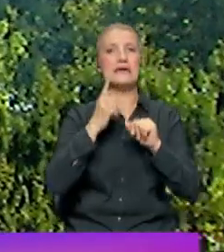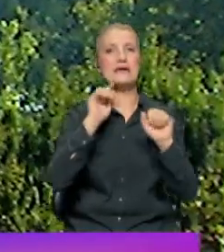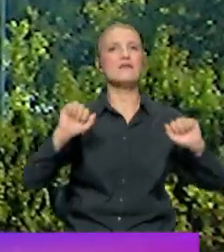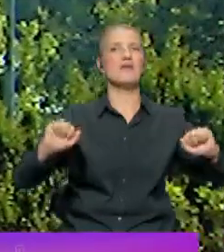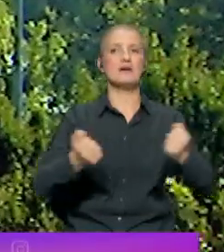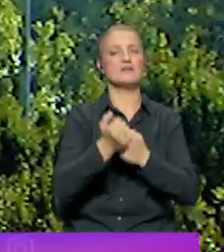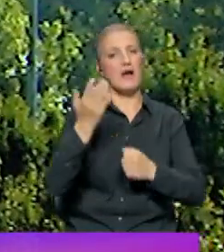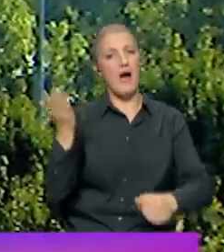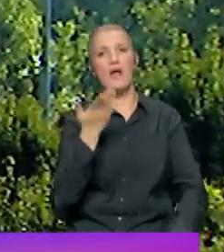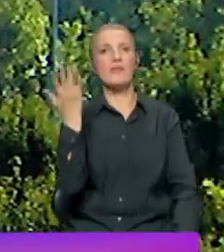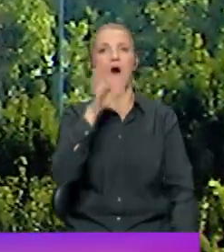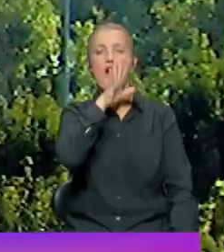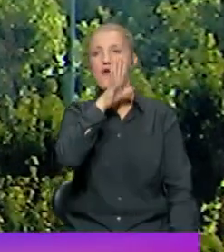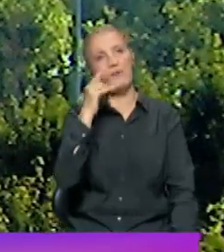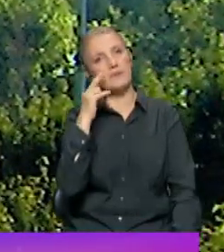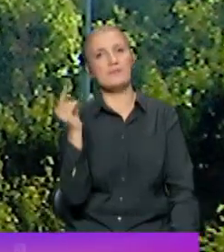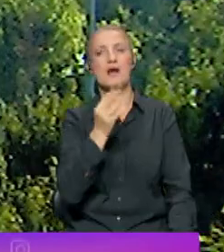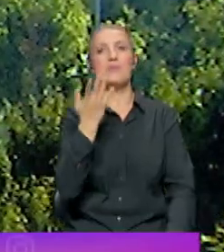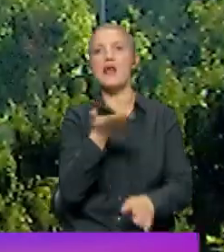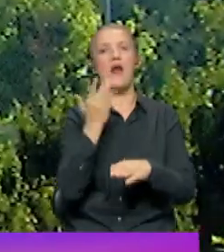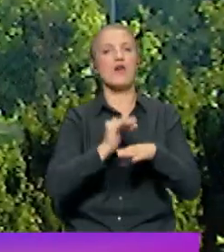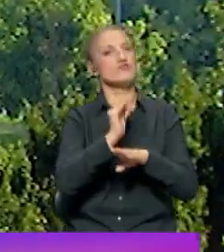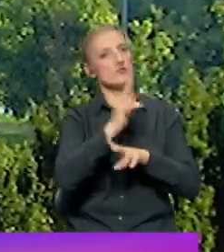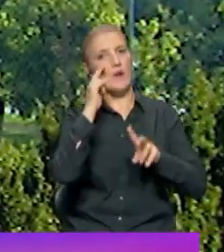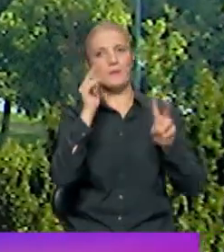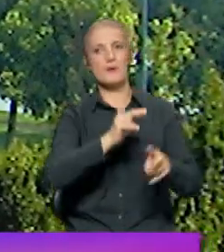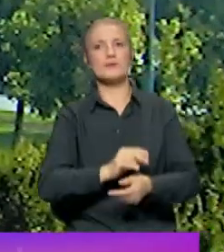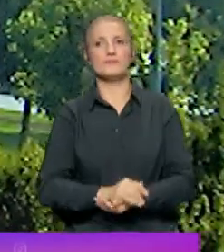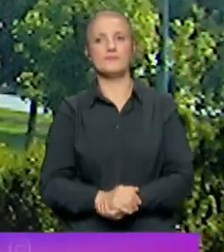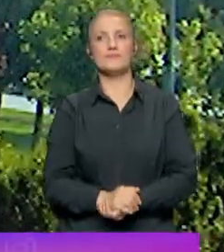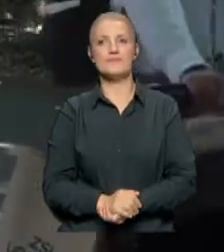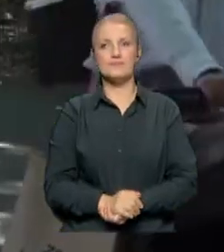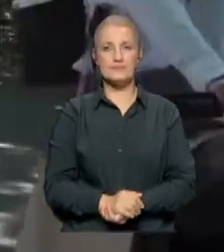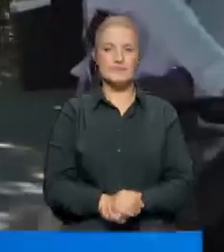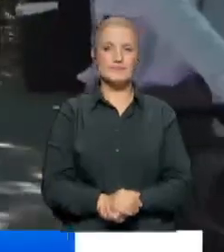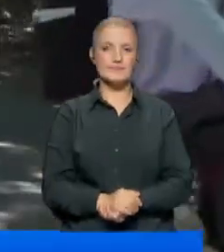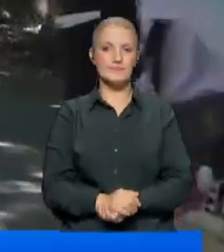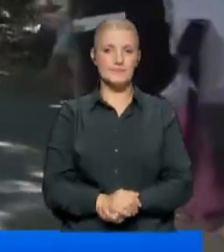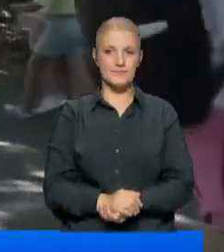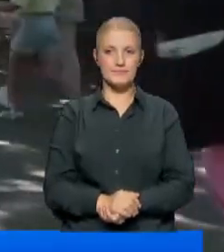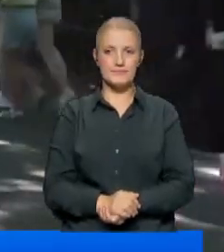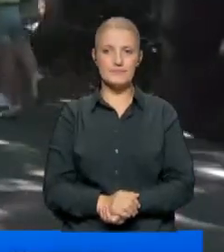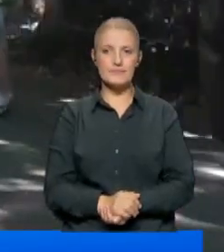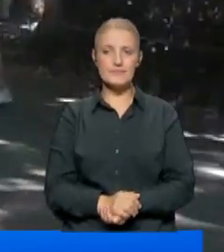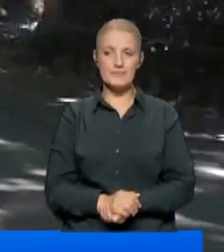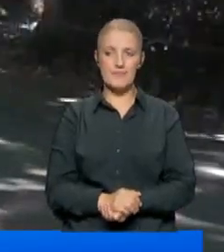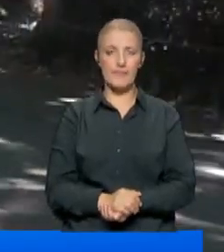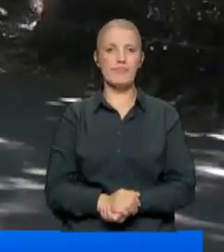etkilemiyor Hadi gelin Avrupa kıtasına doğru gidelim neler yaşıyorlar görelim o